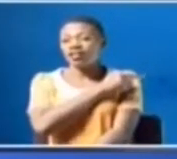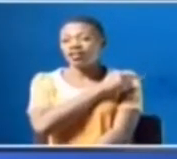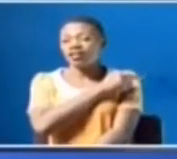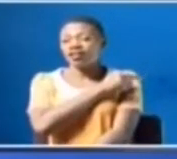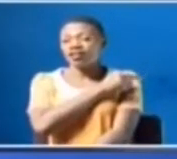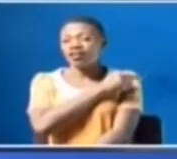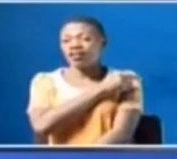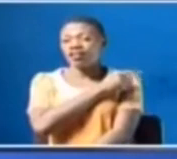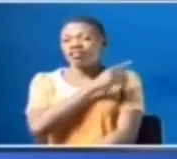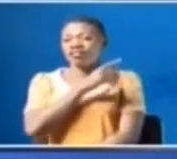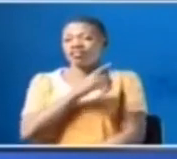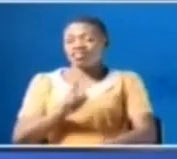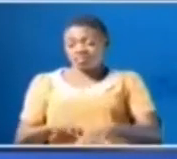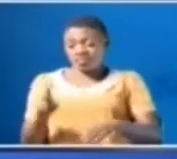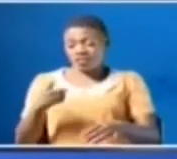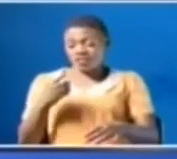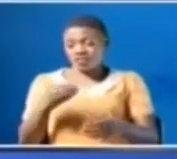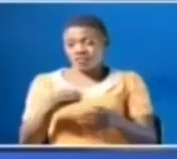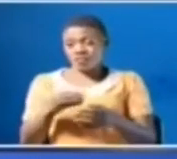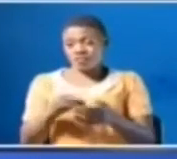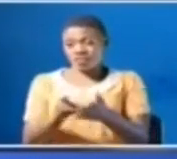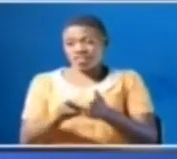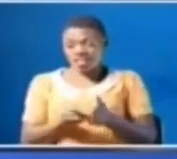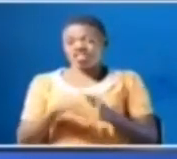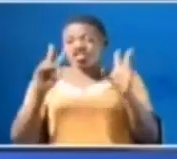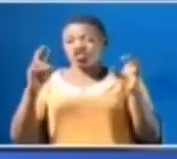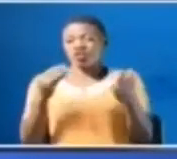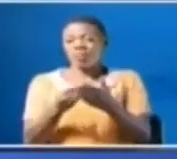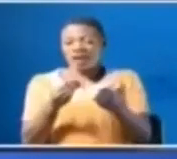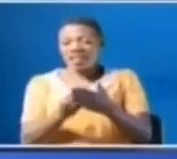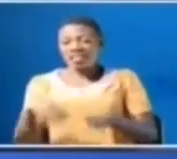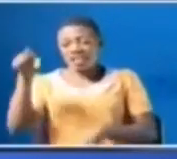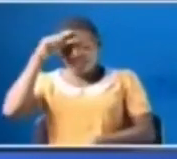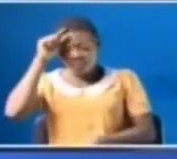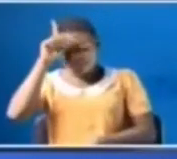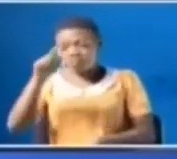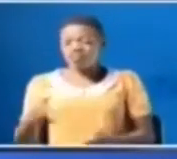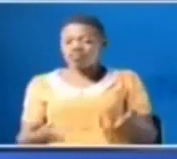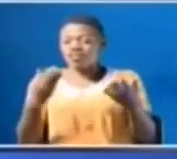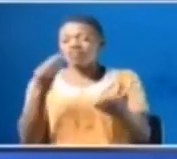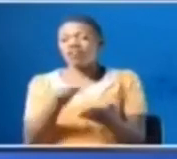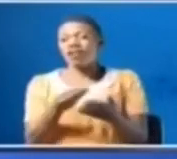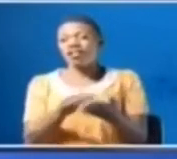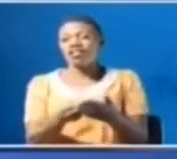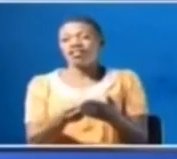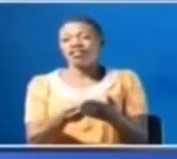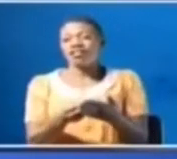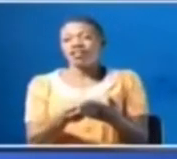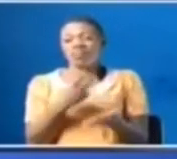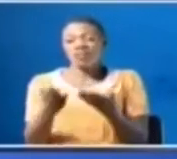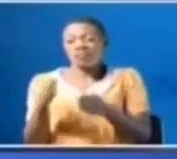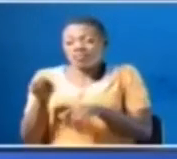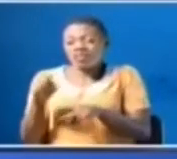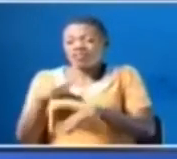akizungumzia mambo ya fedha, kwamba you know, serikali yafaa kuwapatia fedha fulani na labda wana hawapati zile